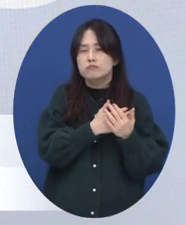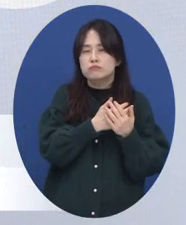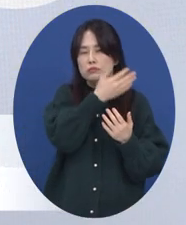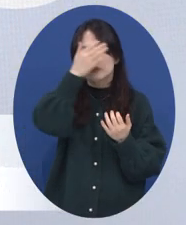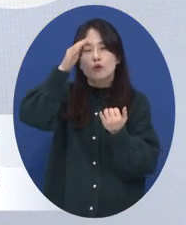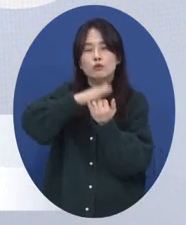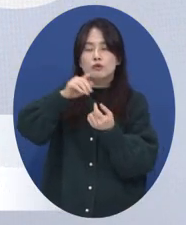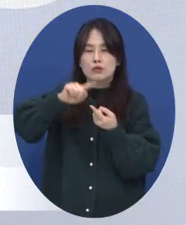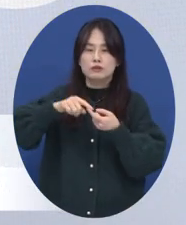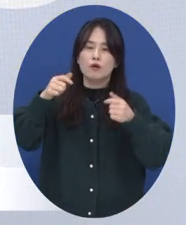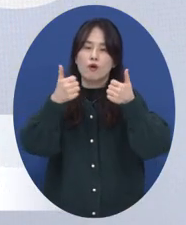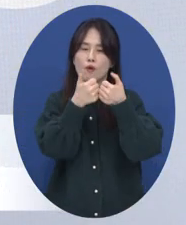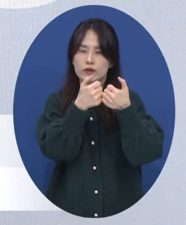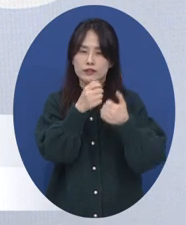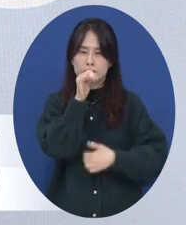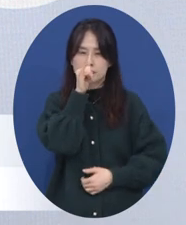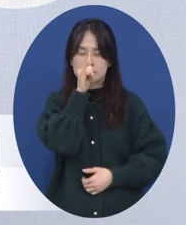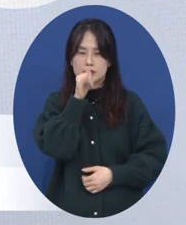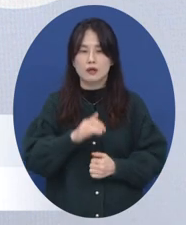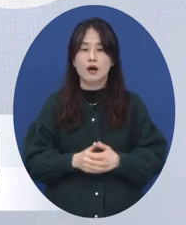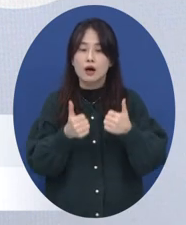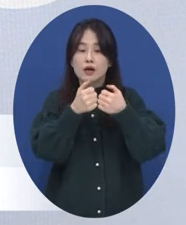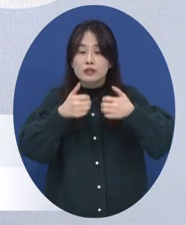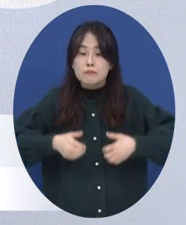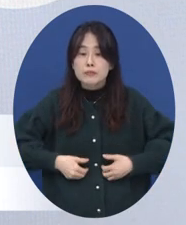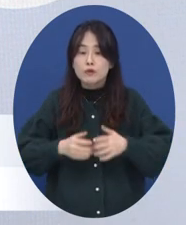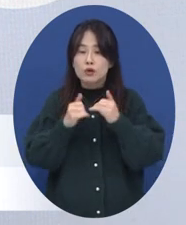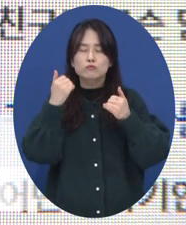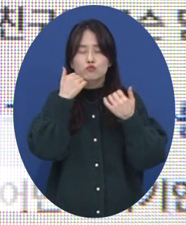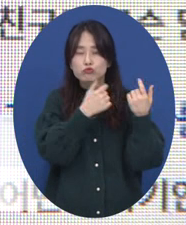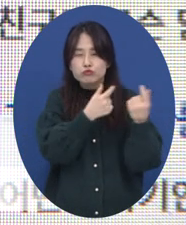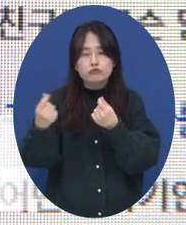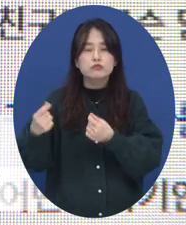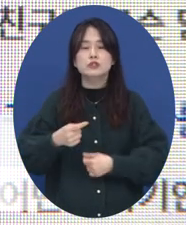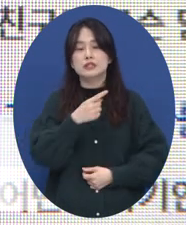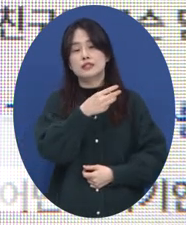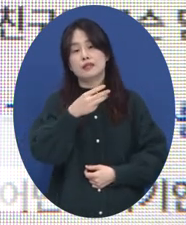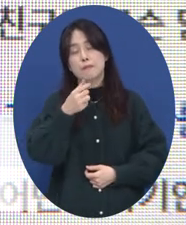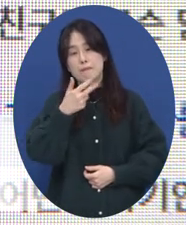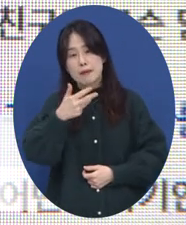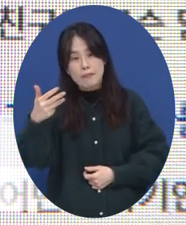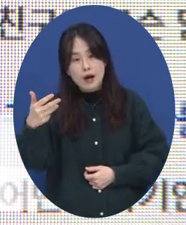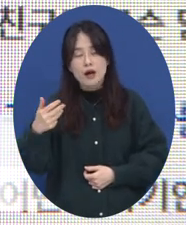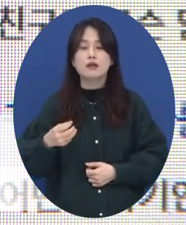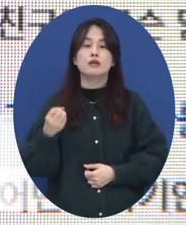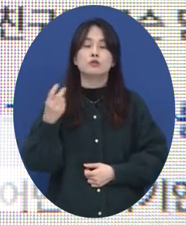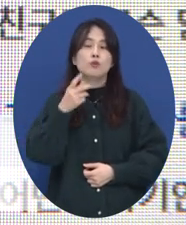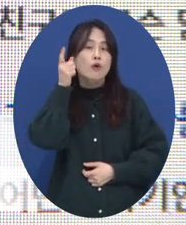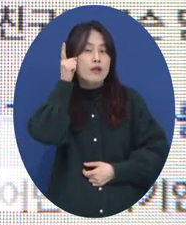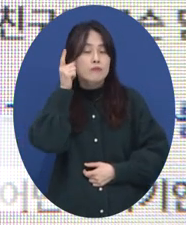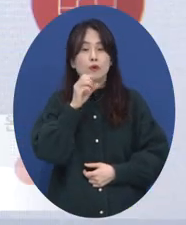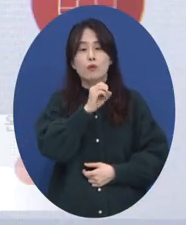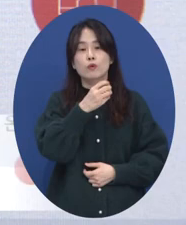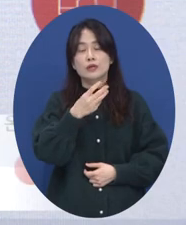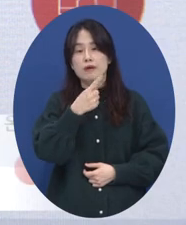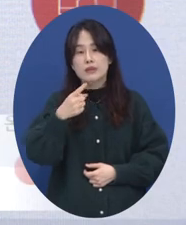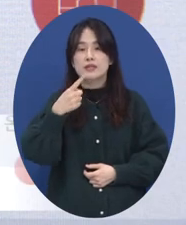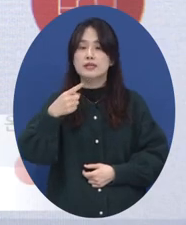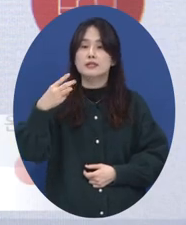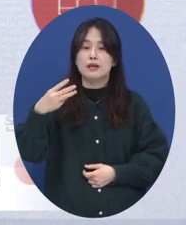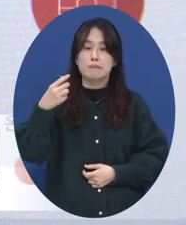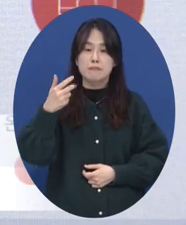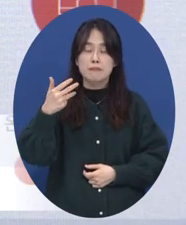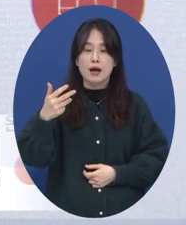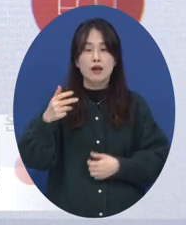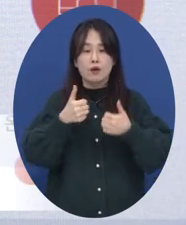진행하고 있습니다 상담이 필요한 도민은 누구나 국번없이 1388 이나 휴대 전화 032 를 1388 로